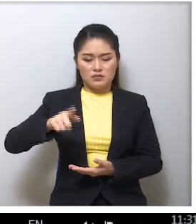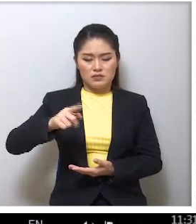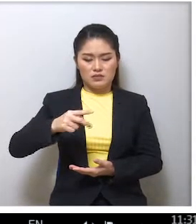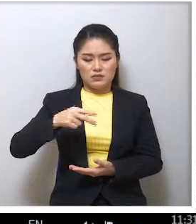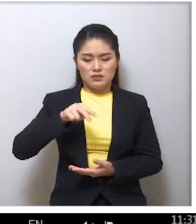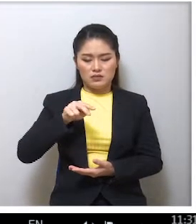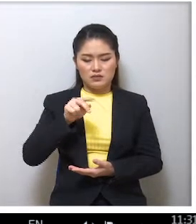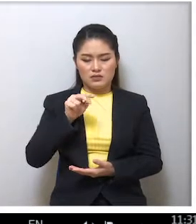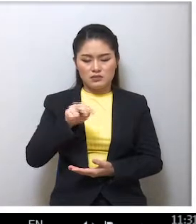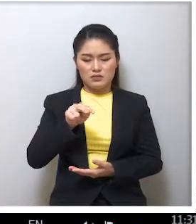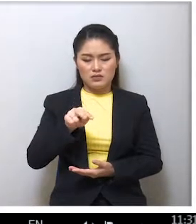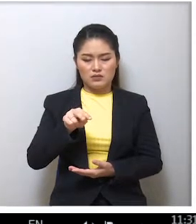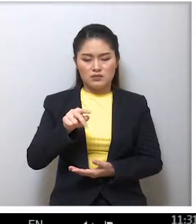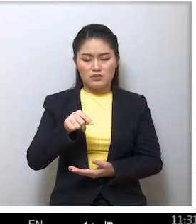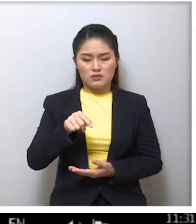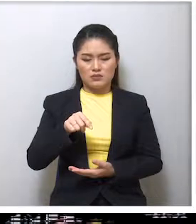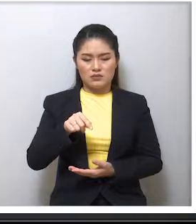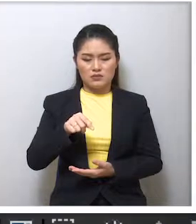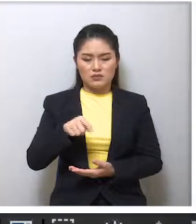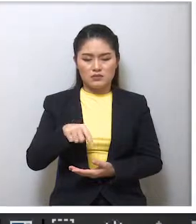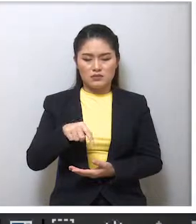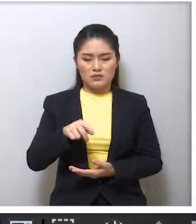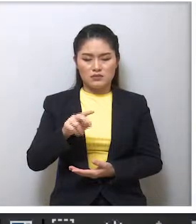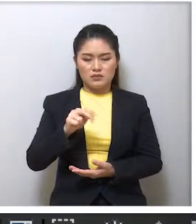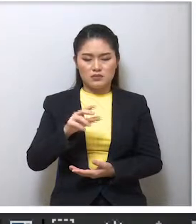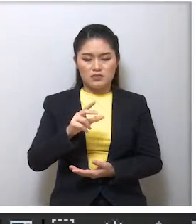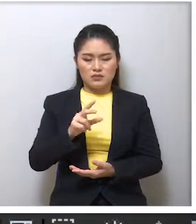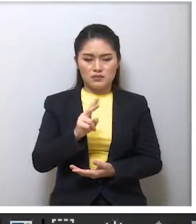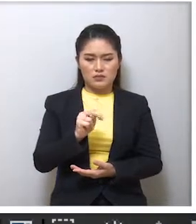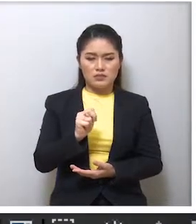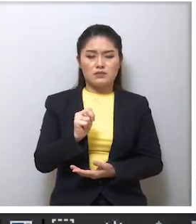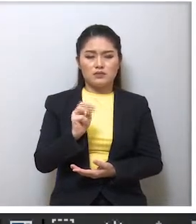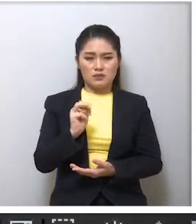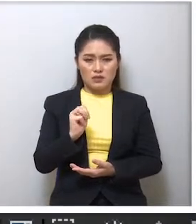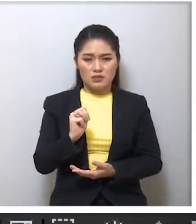เลื่อนลงมาจะมีคำสั่ง smoothตัวนี้ M smooth นะครับ